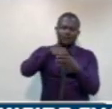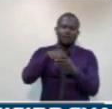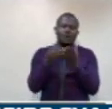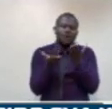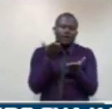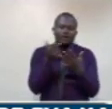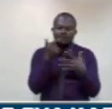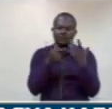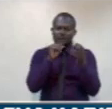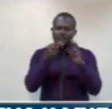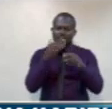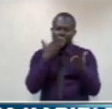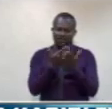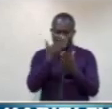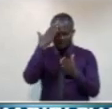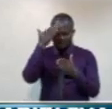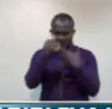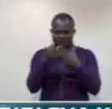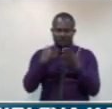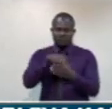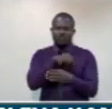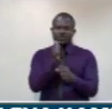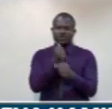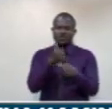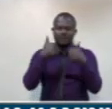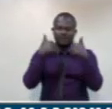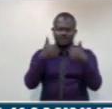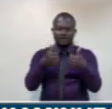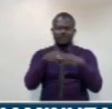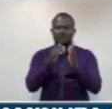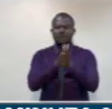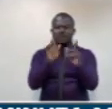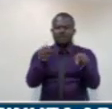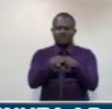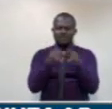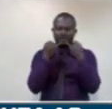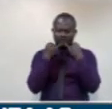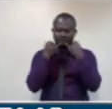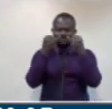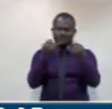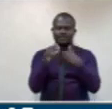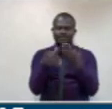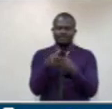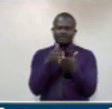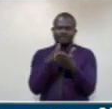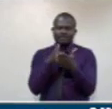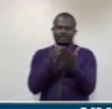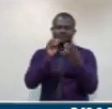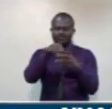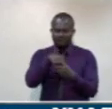wenda n'ibitaragendaga neza kugira ngo binozwe muri rusange. Nkuko nabwiye imbogamizi tugenda duhura nazo